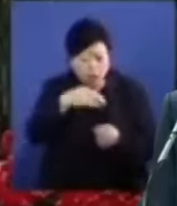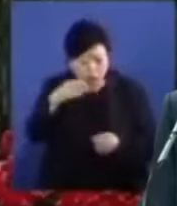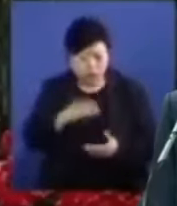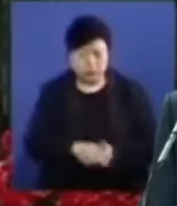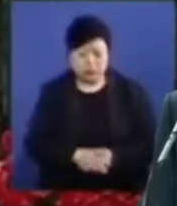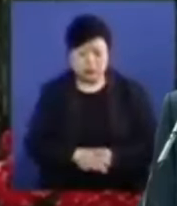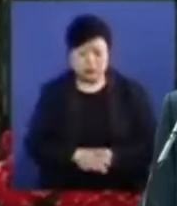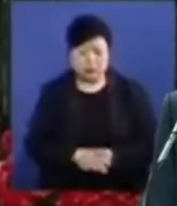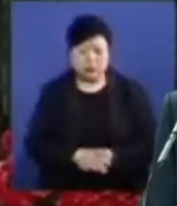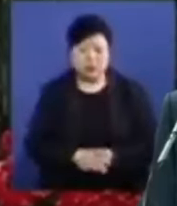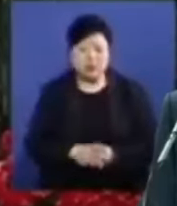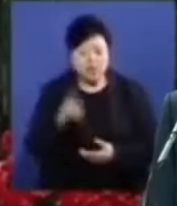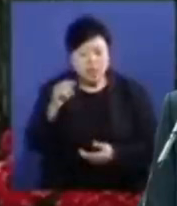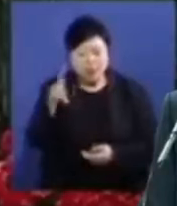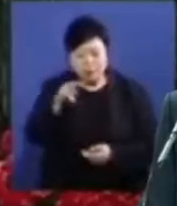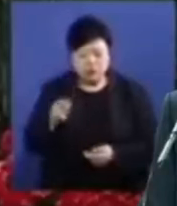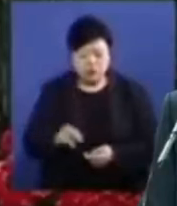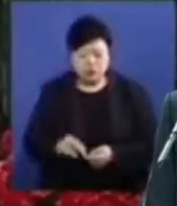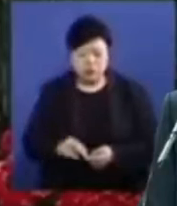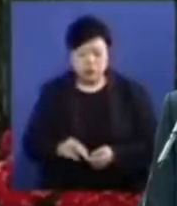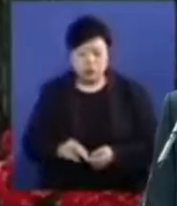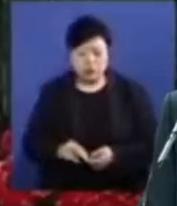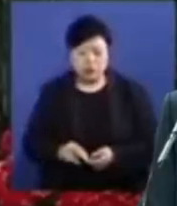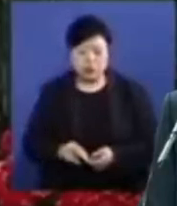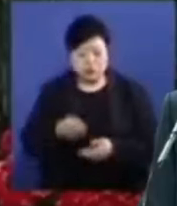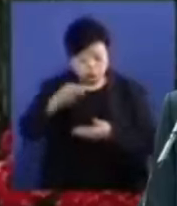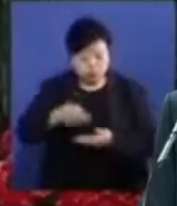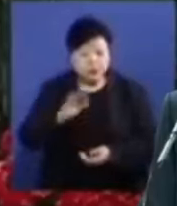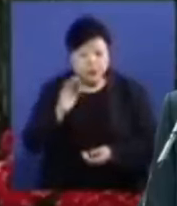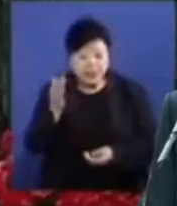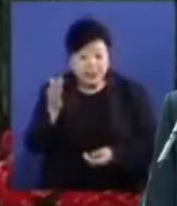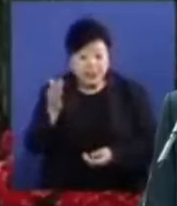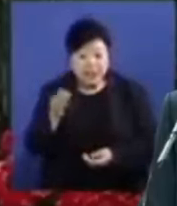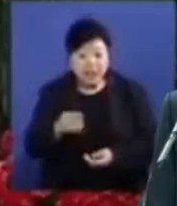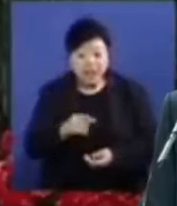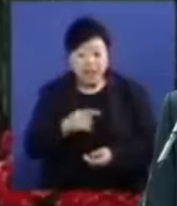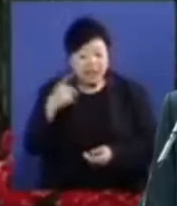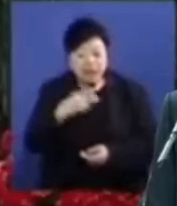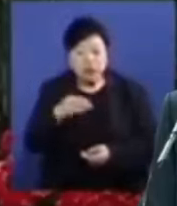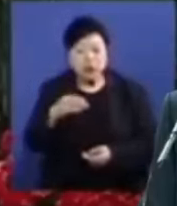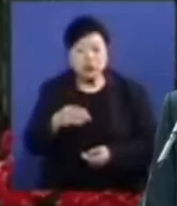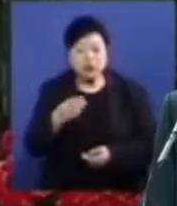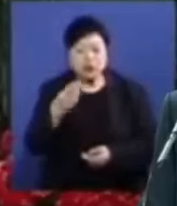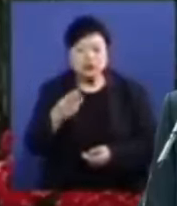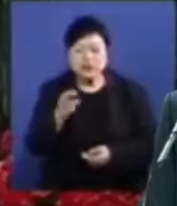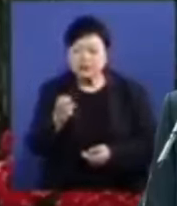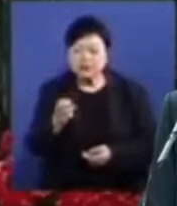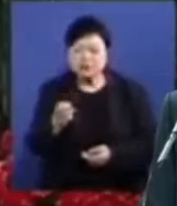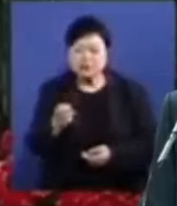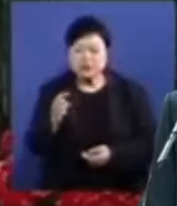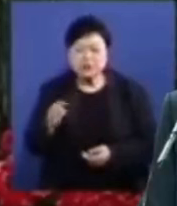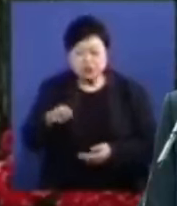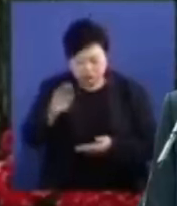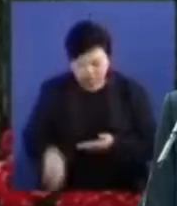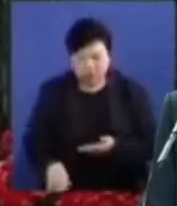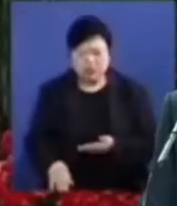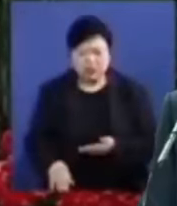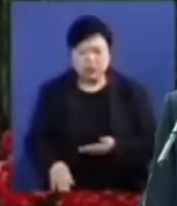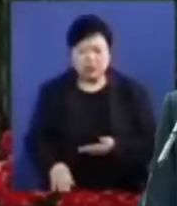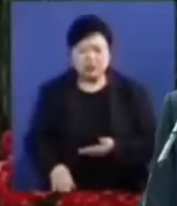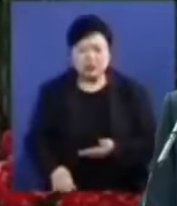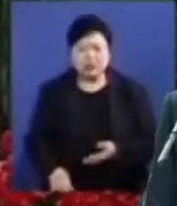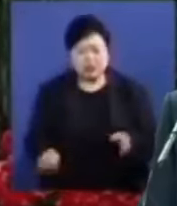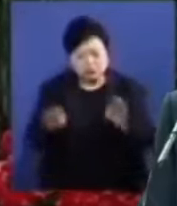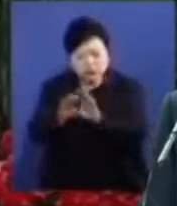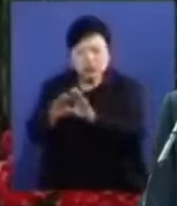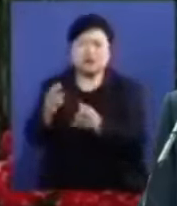마찬가지였어. 국민소득 1만 불이 된 다음 기도원 출석률도 역시 30%로 떨어져서 열악한 기도원들은 모두 문을 닫아야만